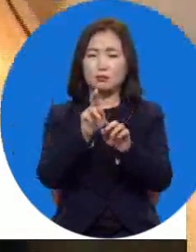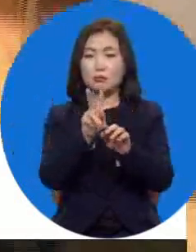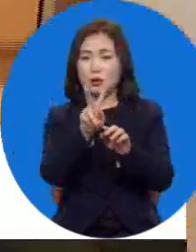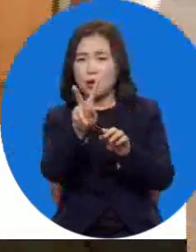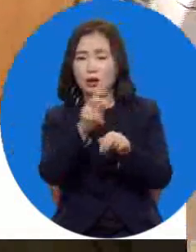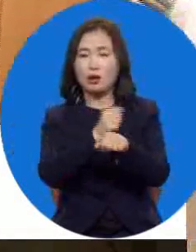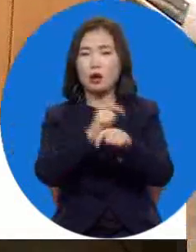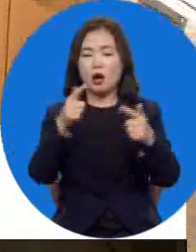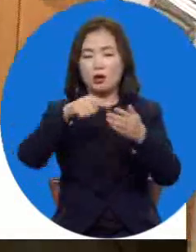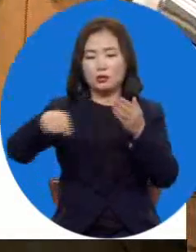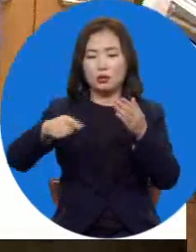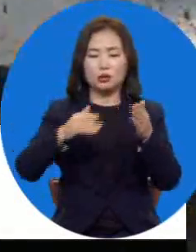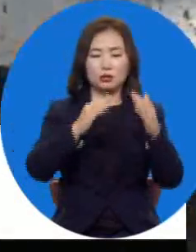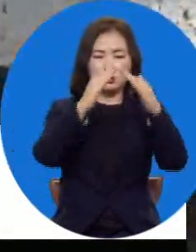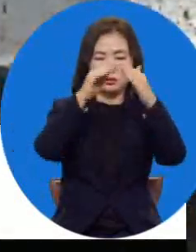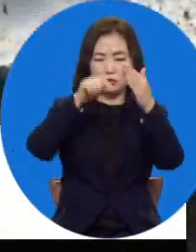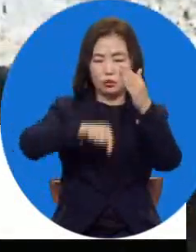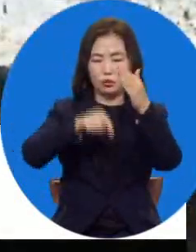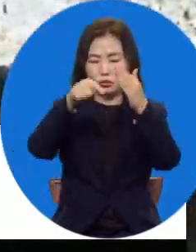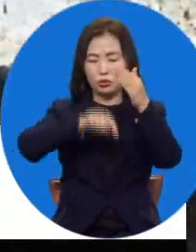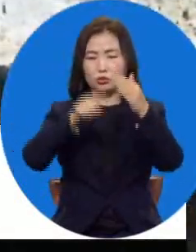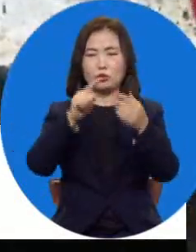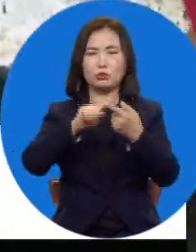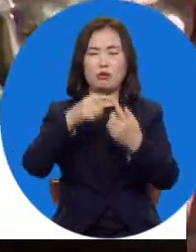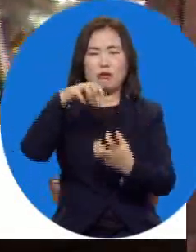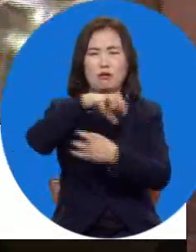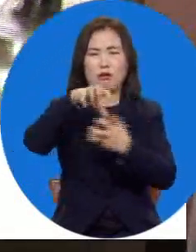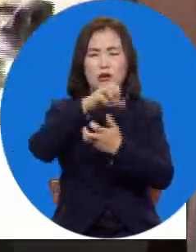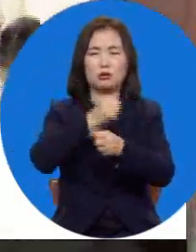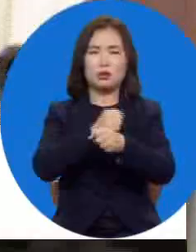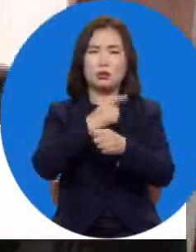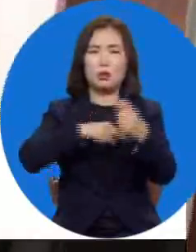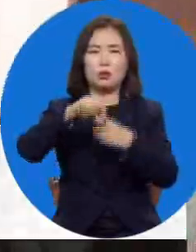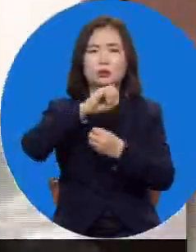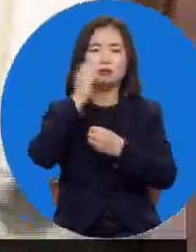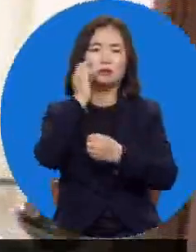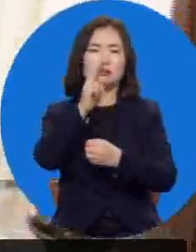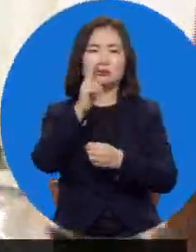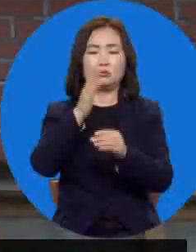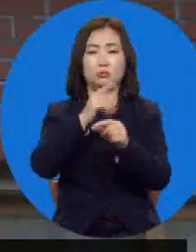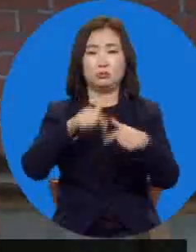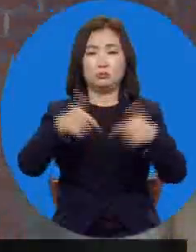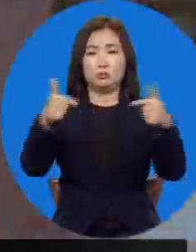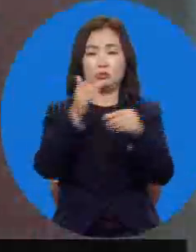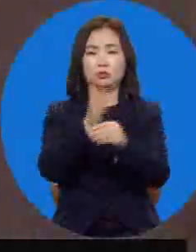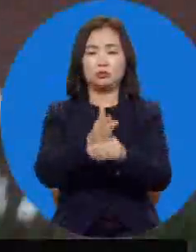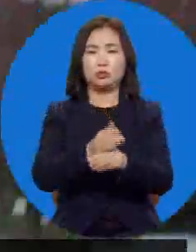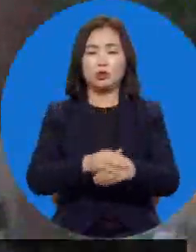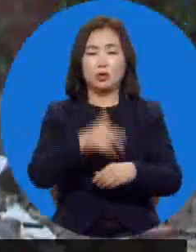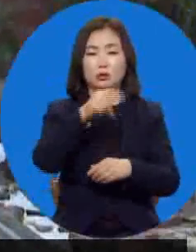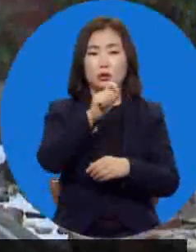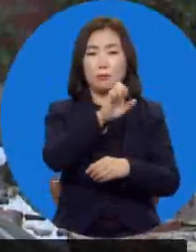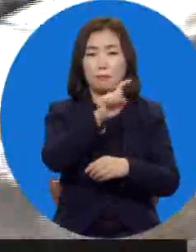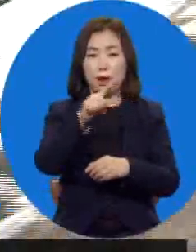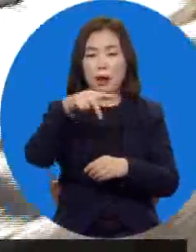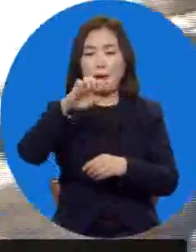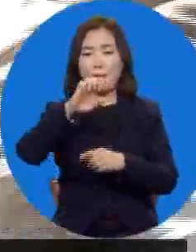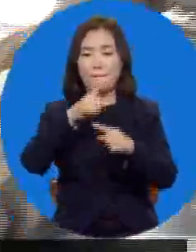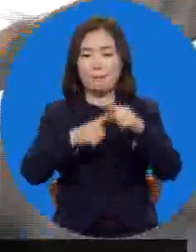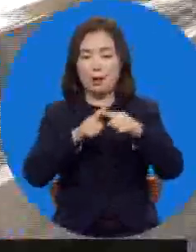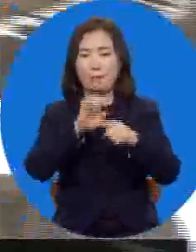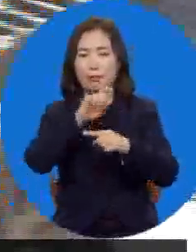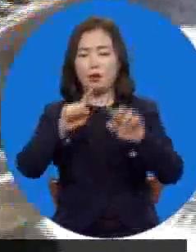깨져 아랫집 윗집 간의 분쟁이 생기는 등 상황이 심각해 지고 있습니다 전파 반파 주택은